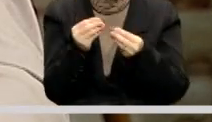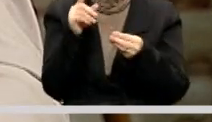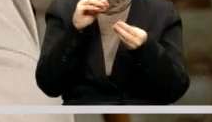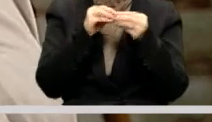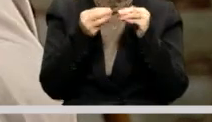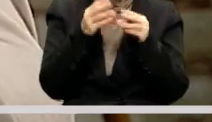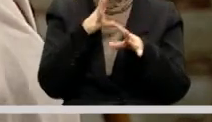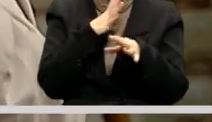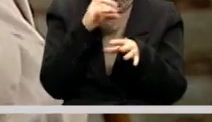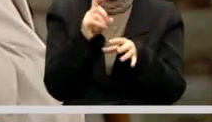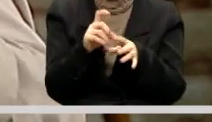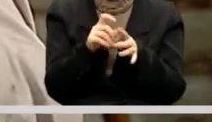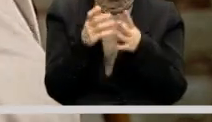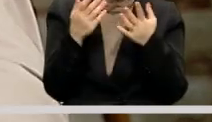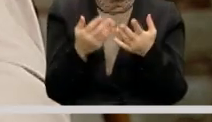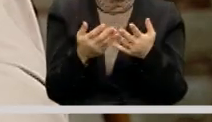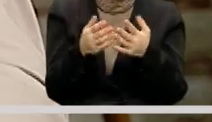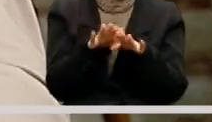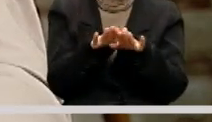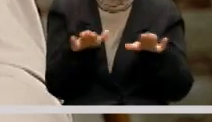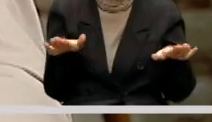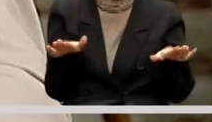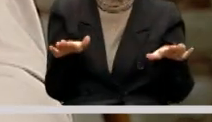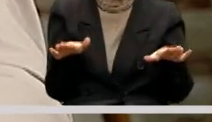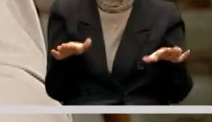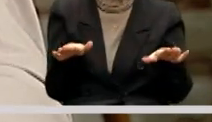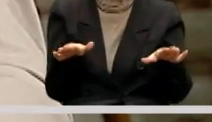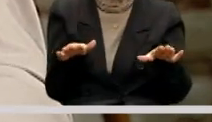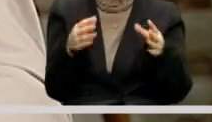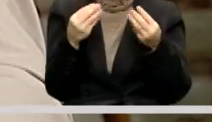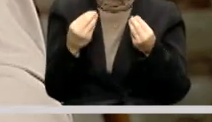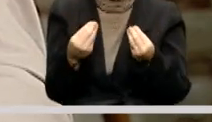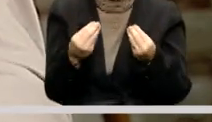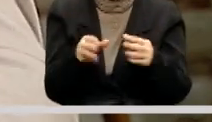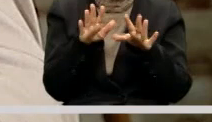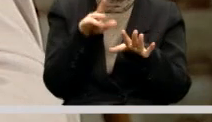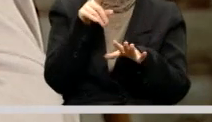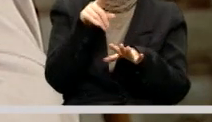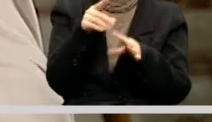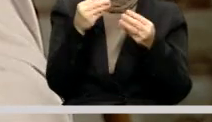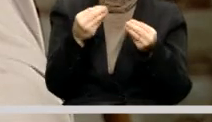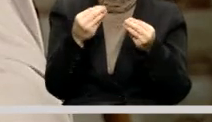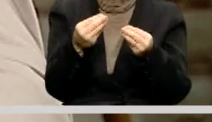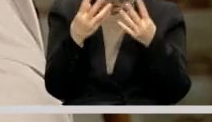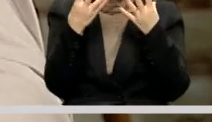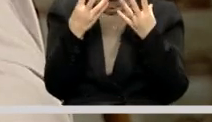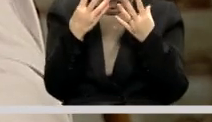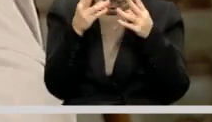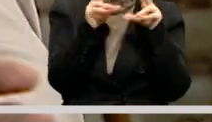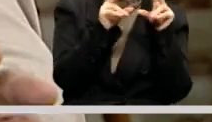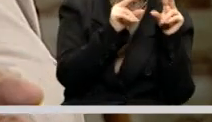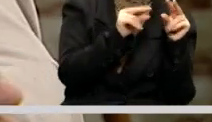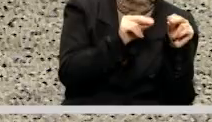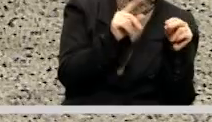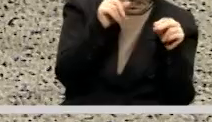bireyden bahsediyorum. Yattığınız yatak gayet ideal bir yataksa, bunu bu şekilde iyi uyuyorsanız, bir